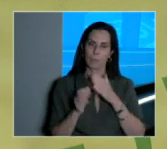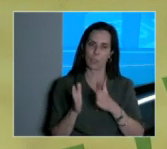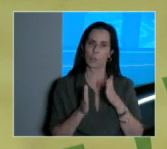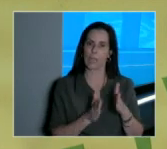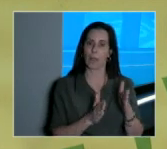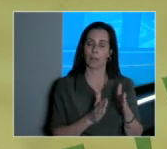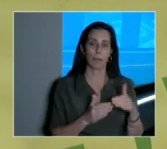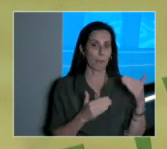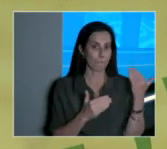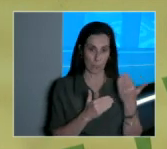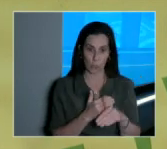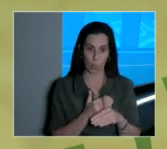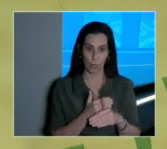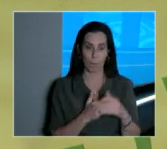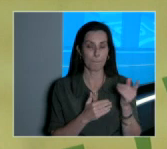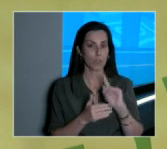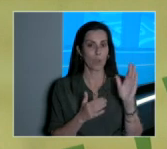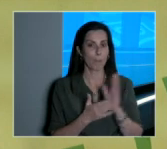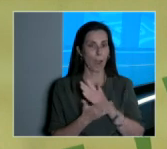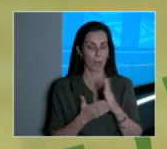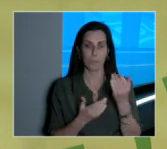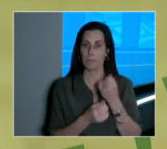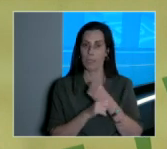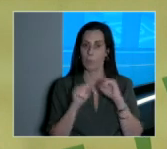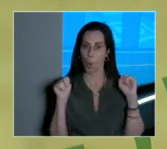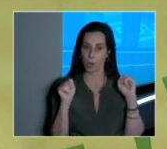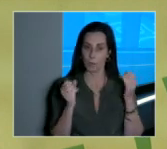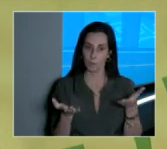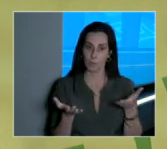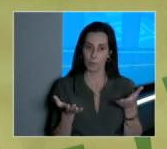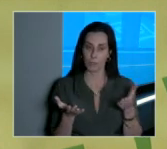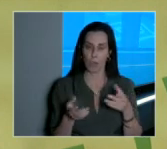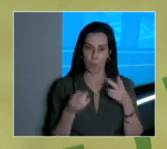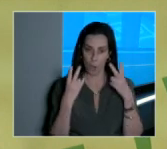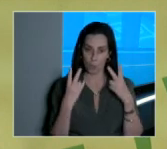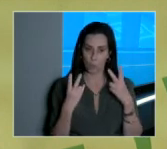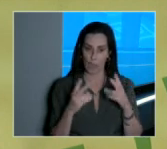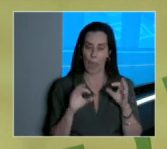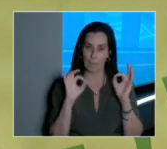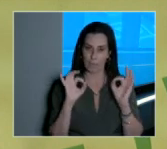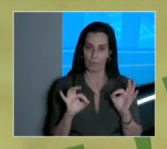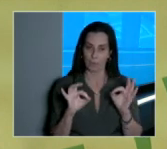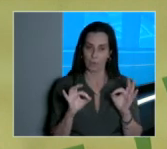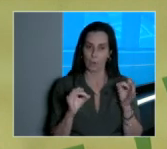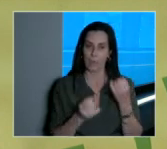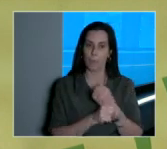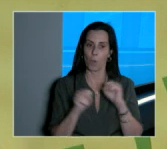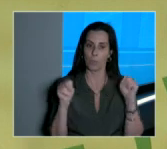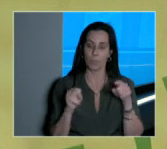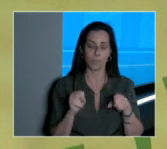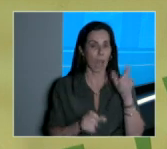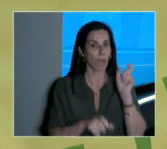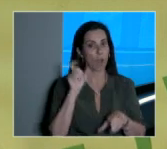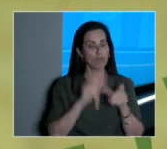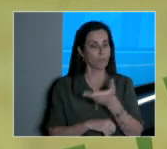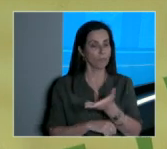הזה. בסופו של דבר, מי שקובע בדמוקרטיה, זה המשמעות האמיתית של דמוקרטיה, זה